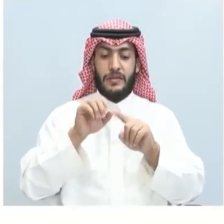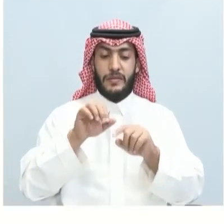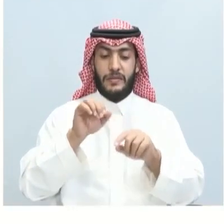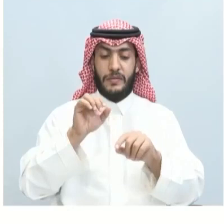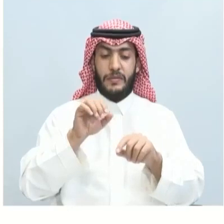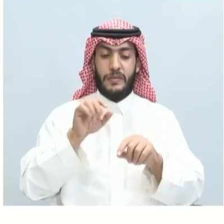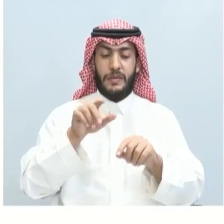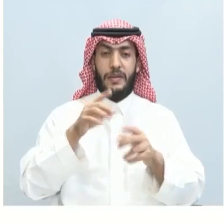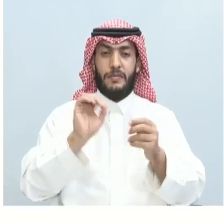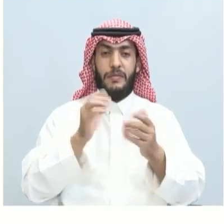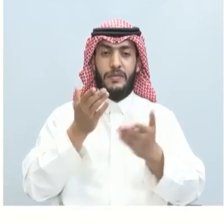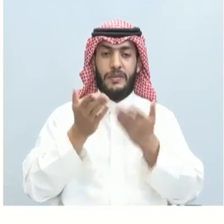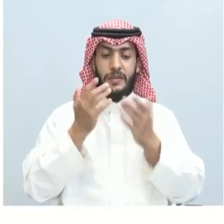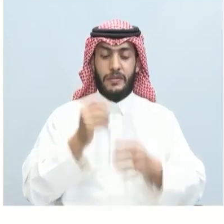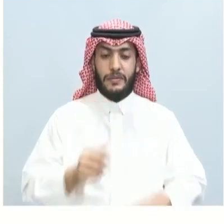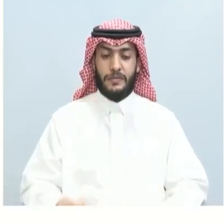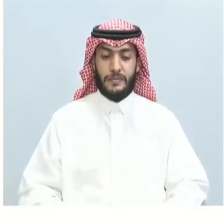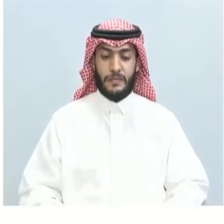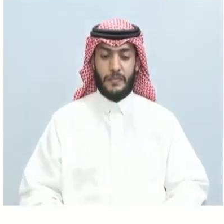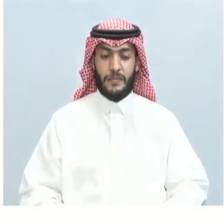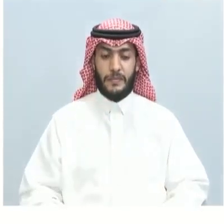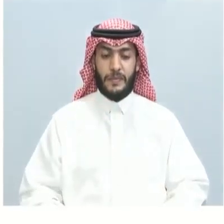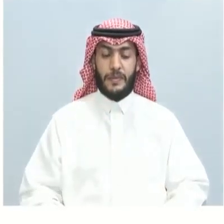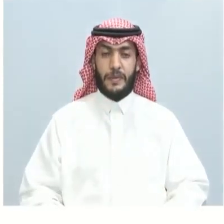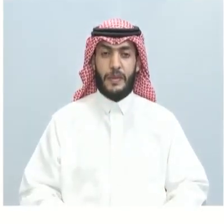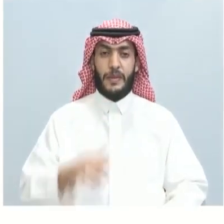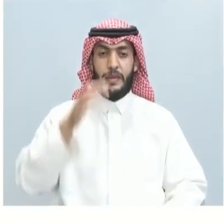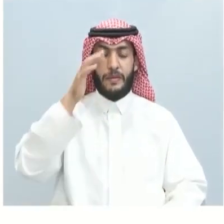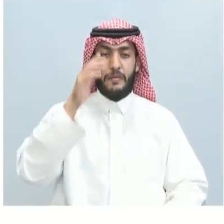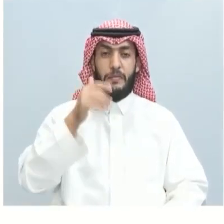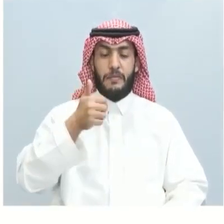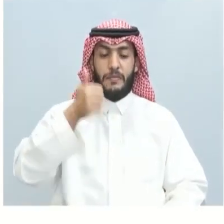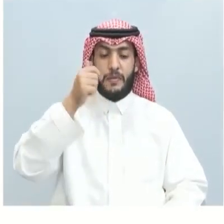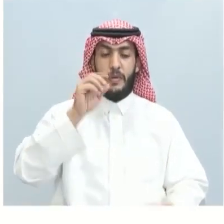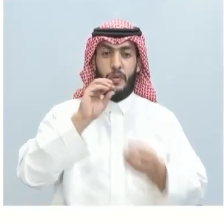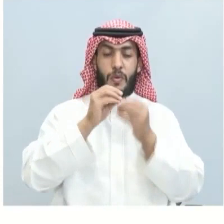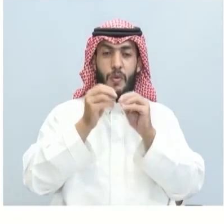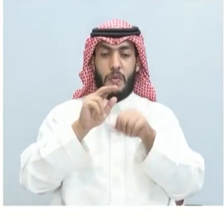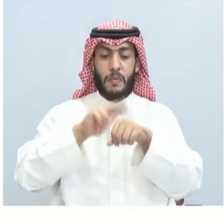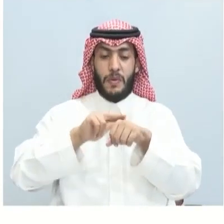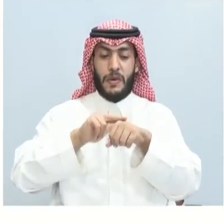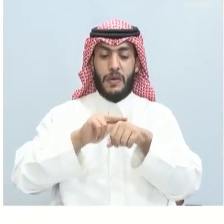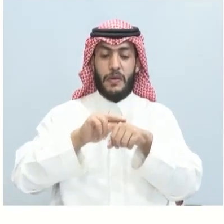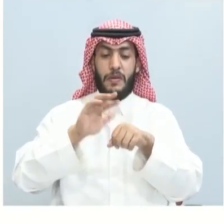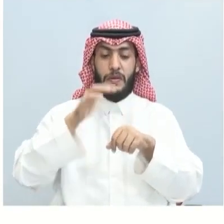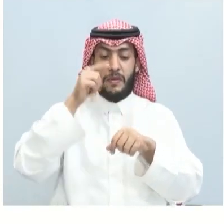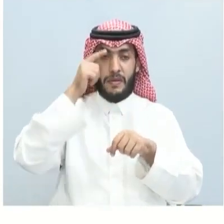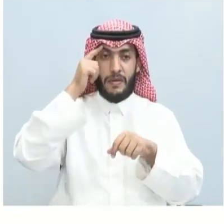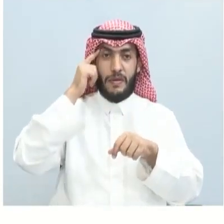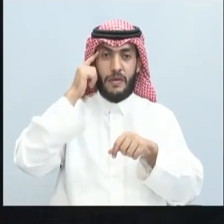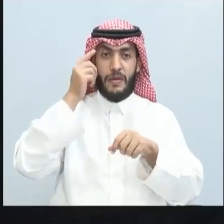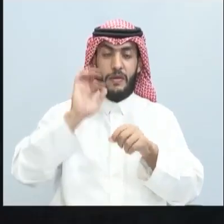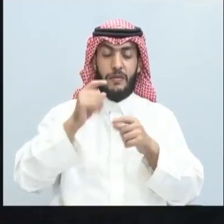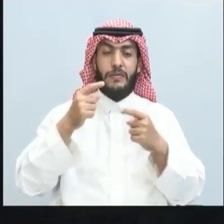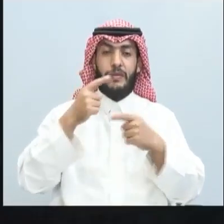هنا حاله اتزان مره سيعطيني لون بني وعندما يعود التفاعل